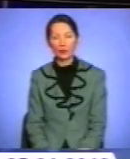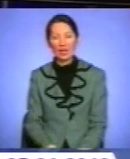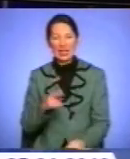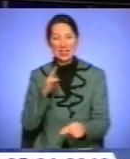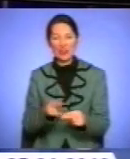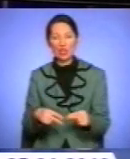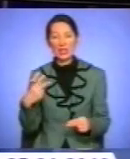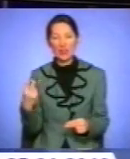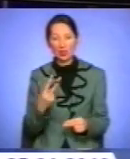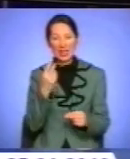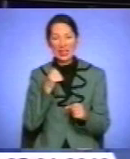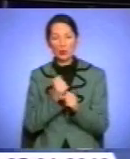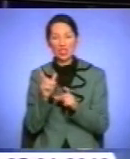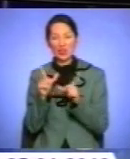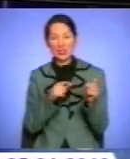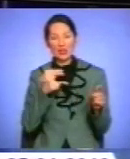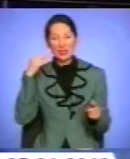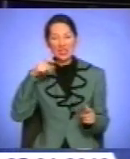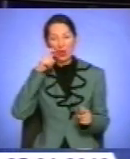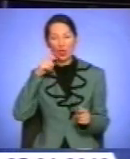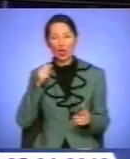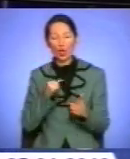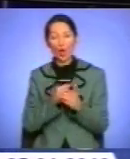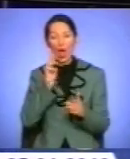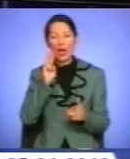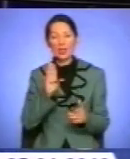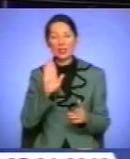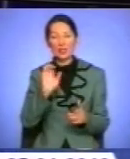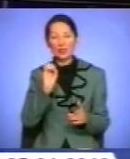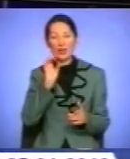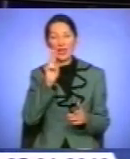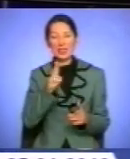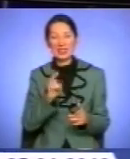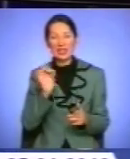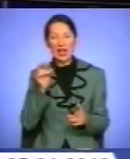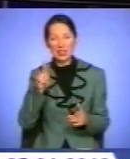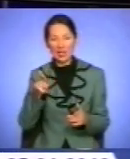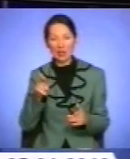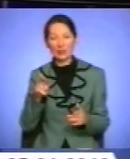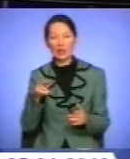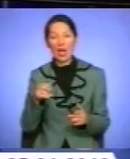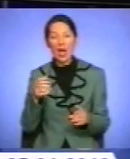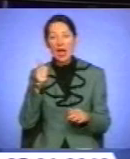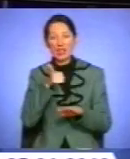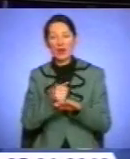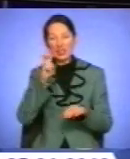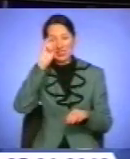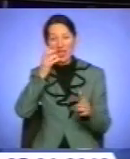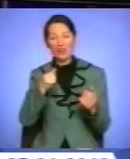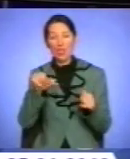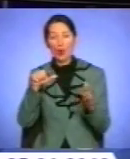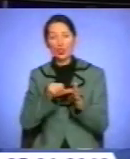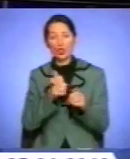Завершується дводенний робочий візит президента України до Швейцарської конфедерації. У Давосі глава держави взяв участь у щорічному